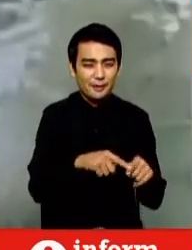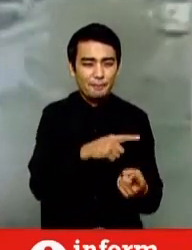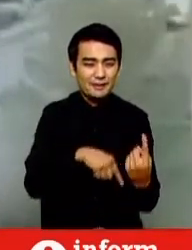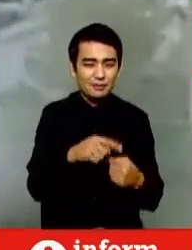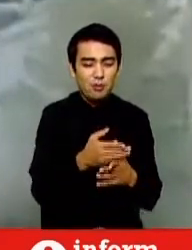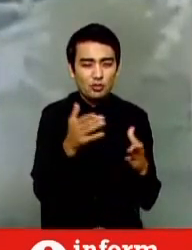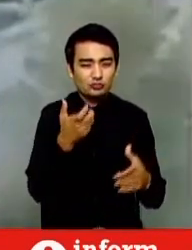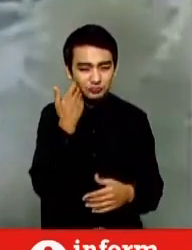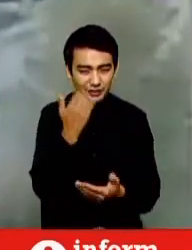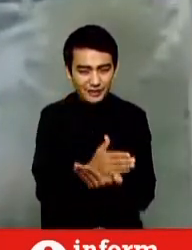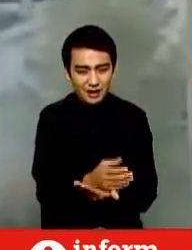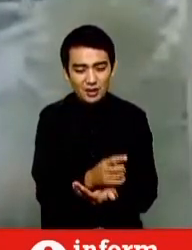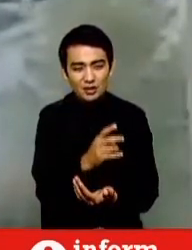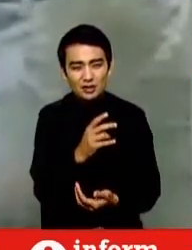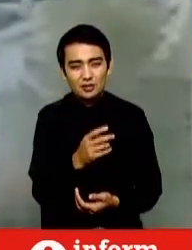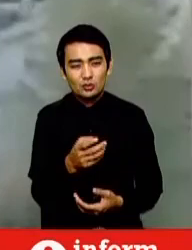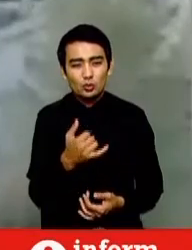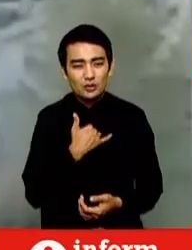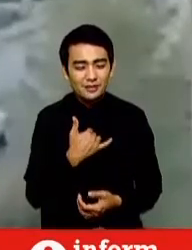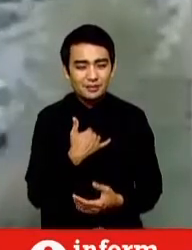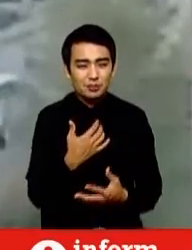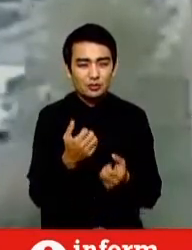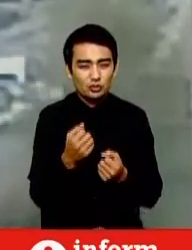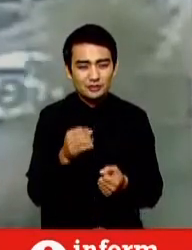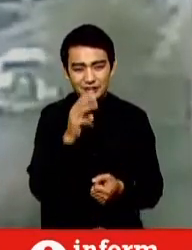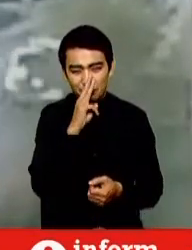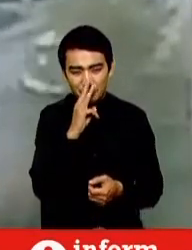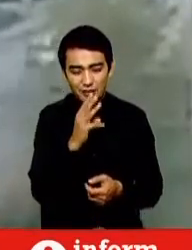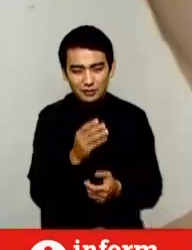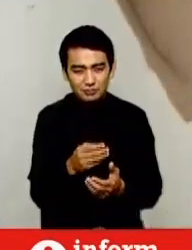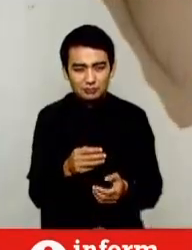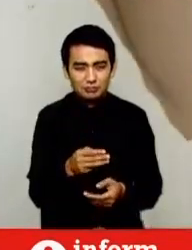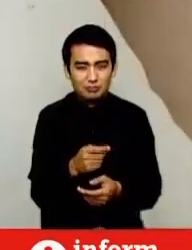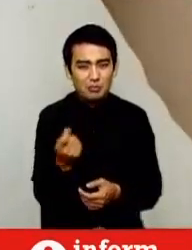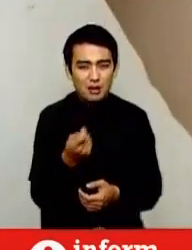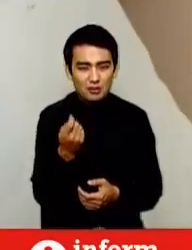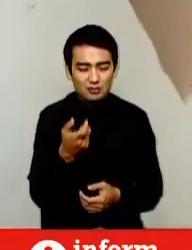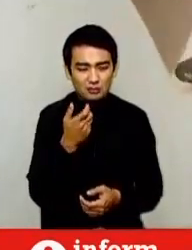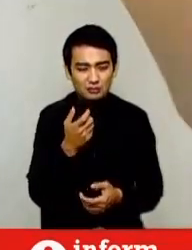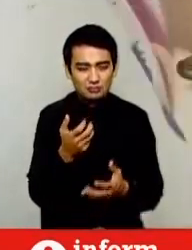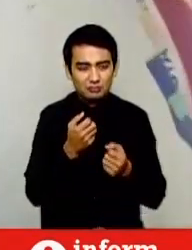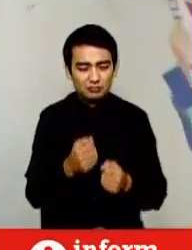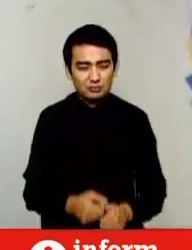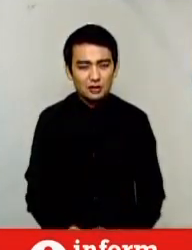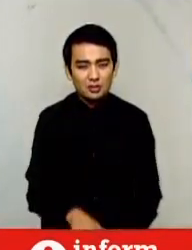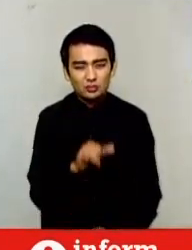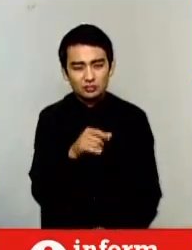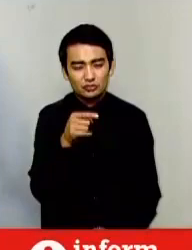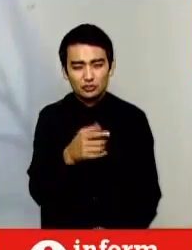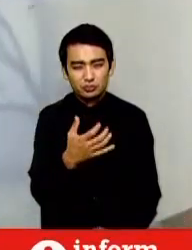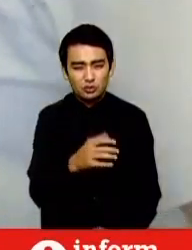больше зарабатывает за счет того, что у нас получается зарплаты не такие высокие. При этом сейчас как минимум у